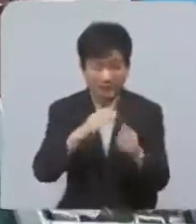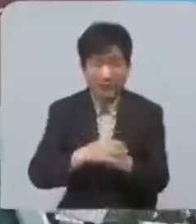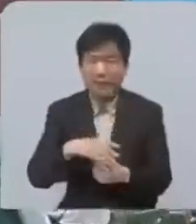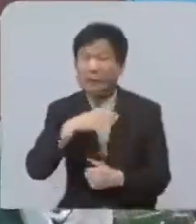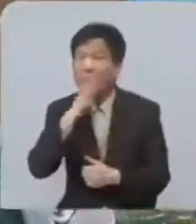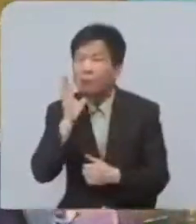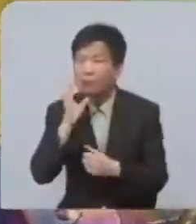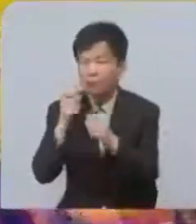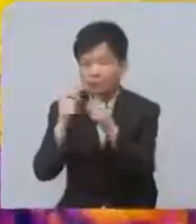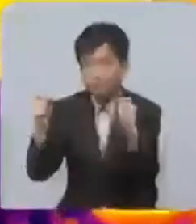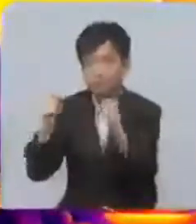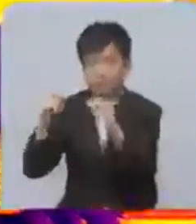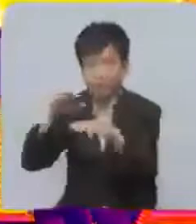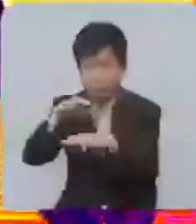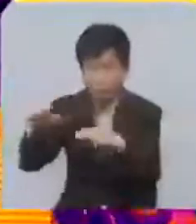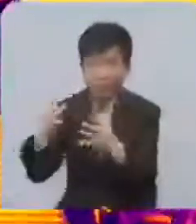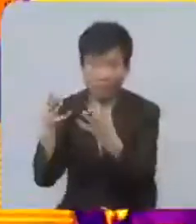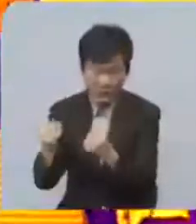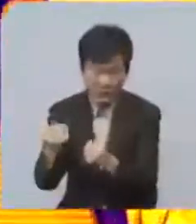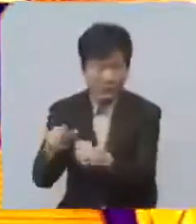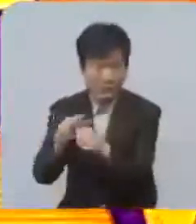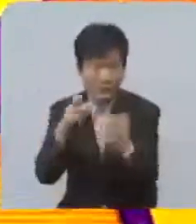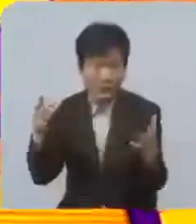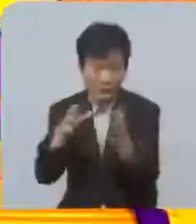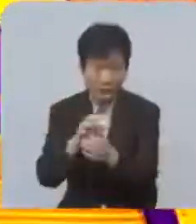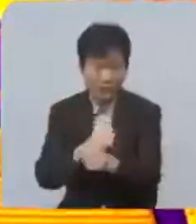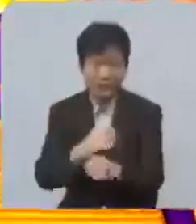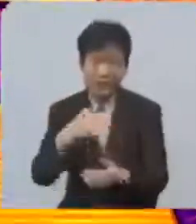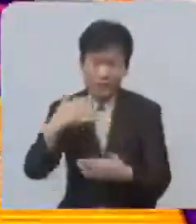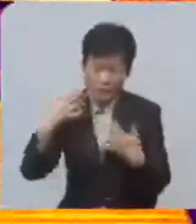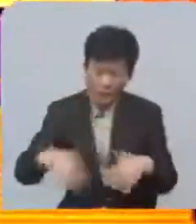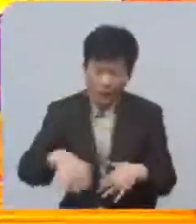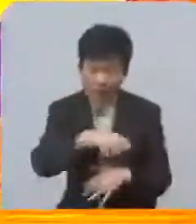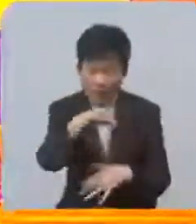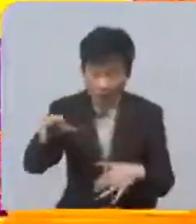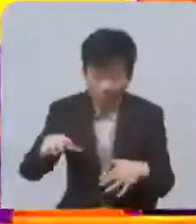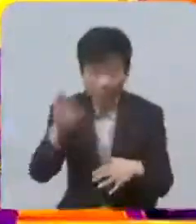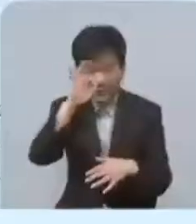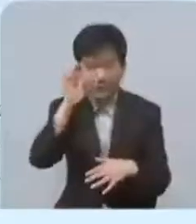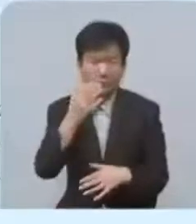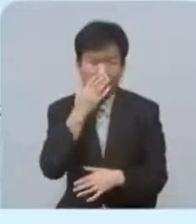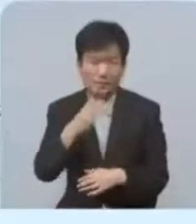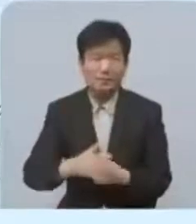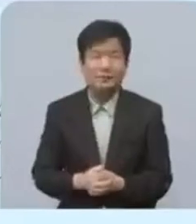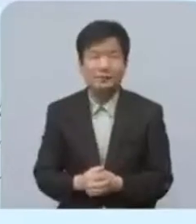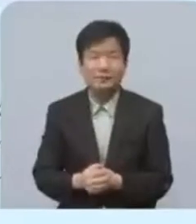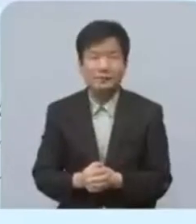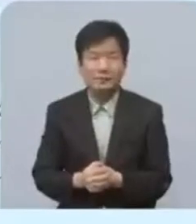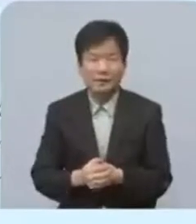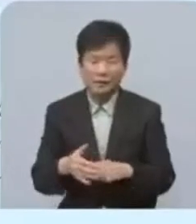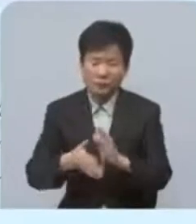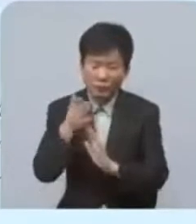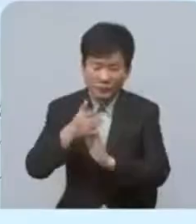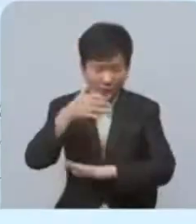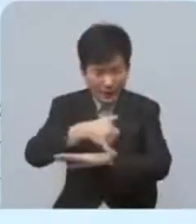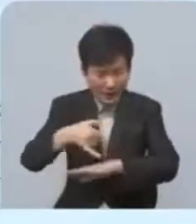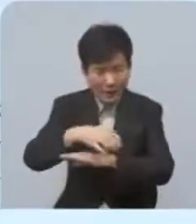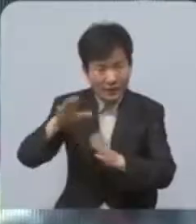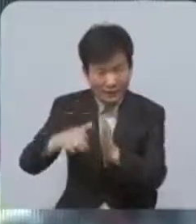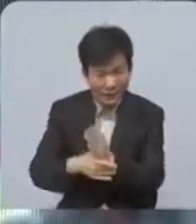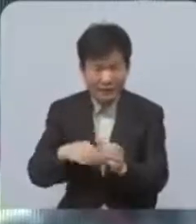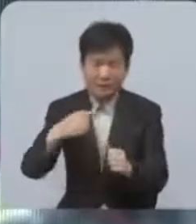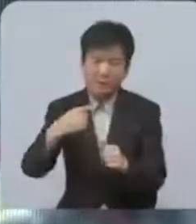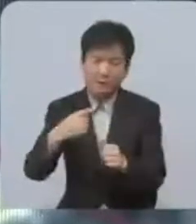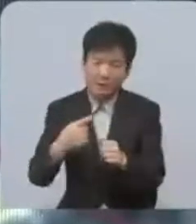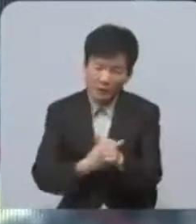노후 건축물 분포 등의 공간 정보와 결합해 재난 취약 지역을 도출할 수 있습니다. 도시 계획 단계부터